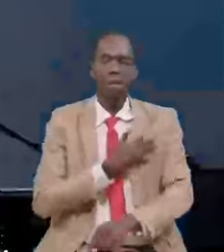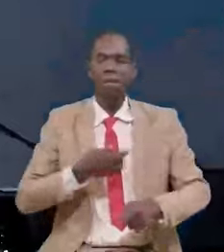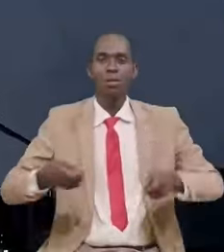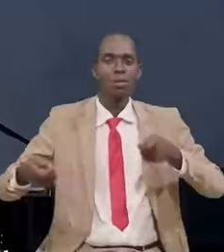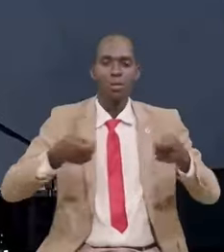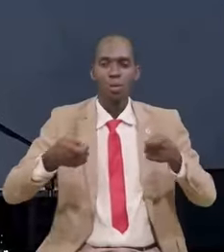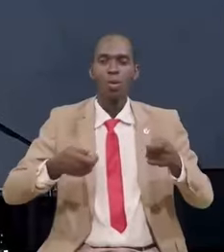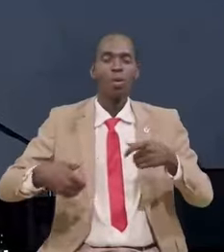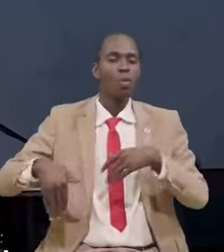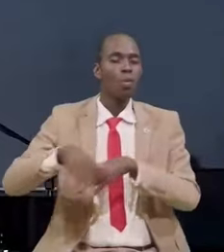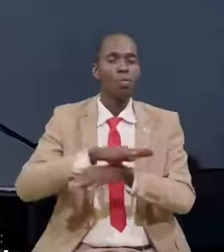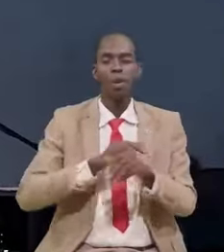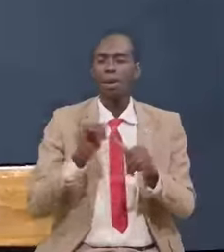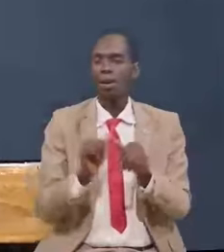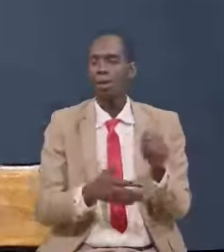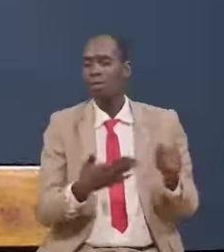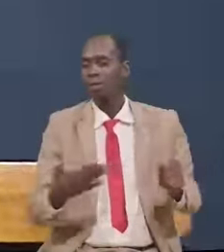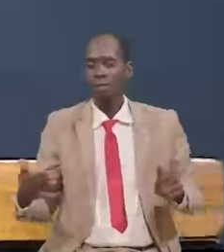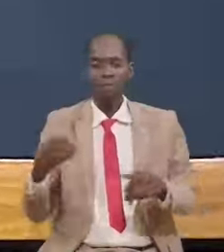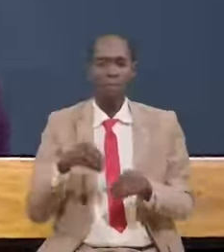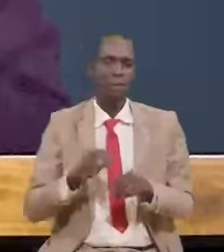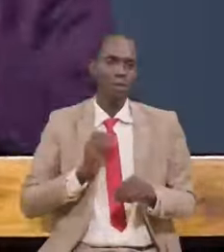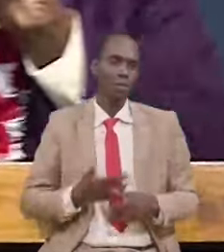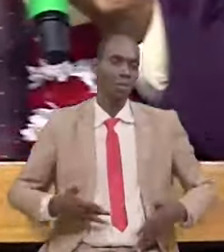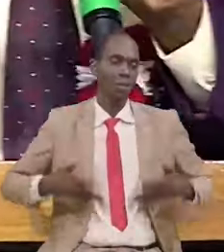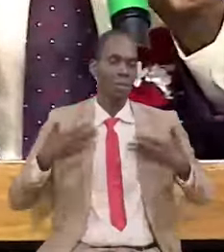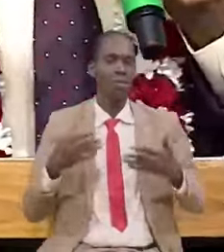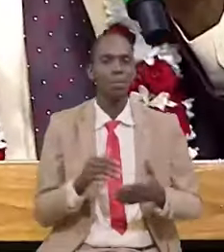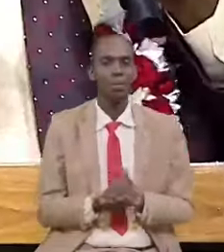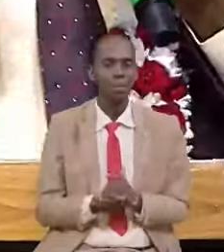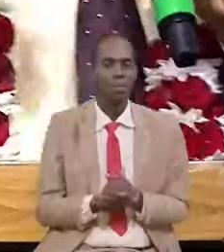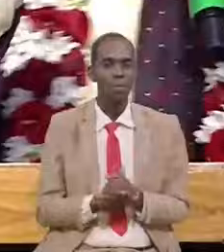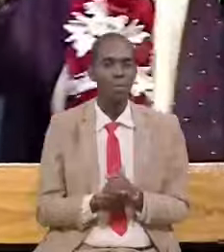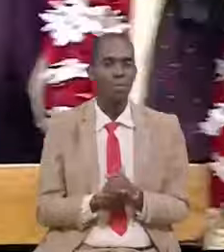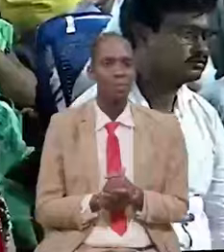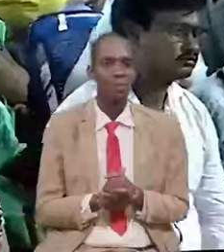La puissance pour nous libérer de toute domination du diable dans nos vies.